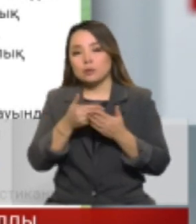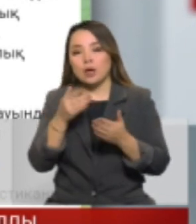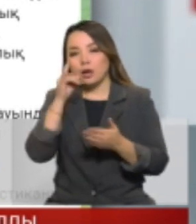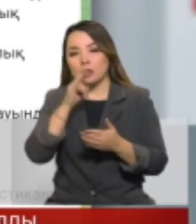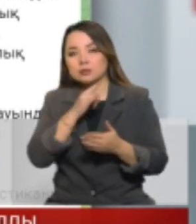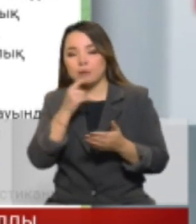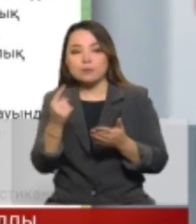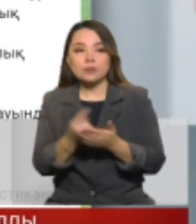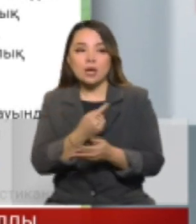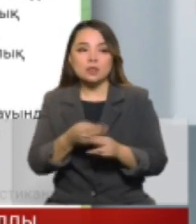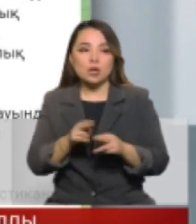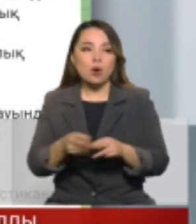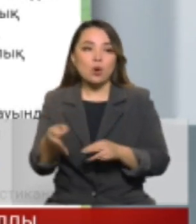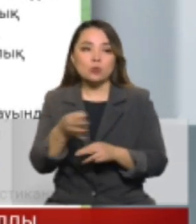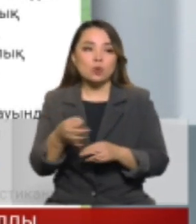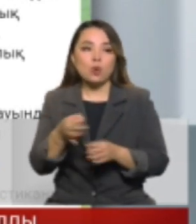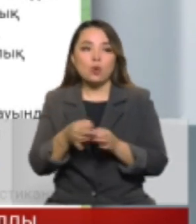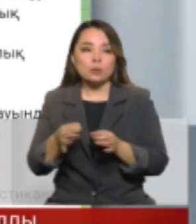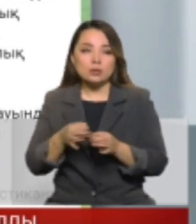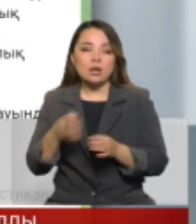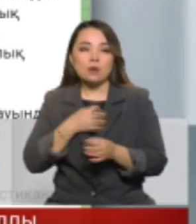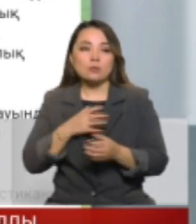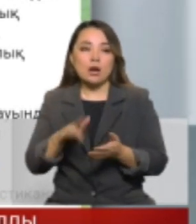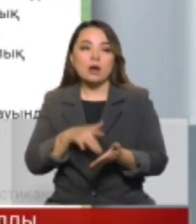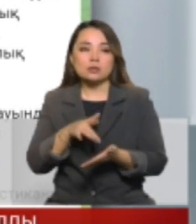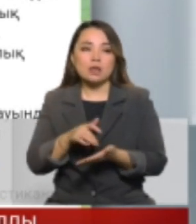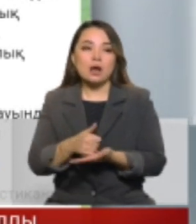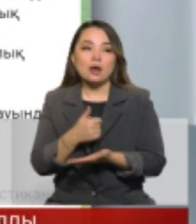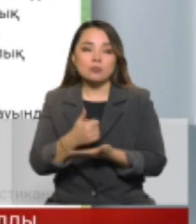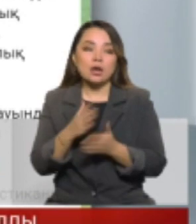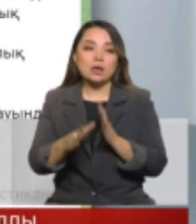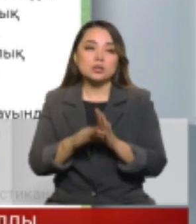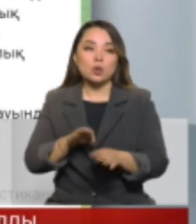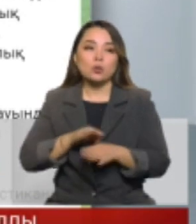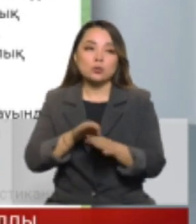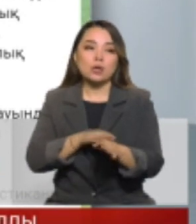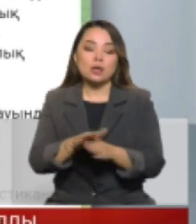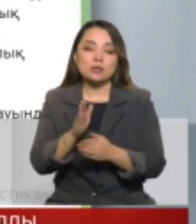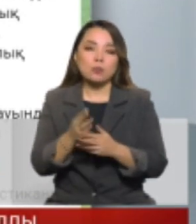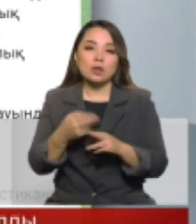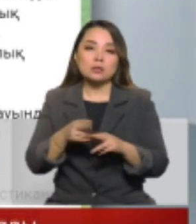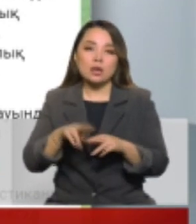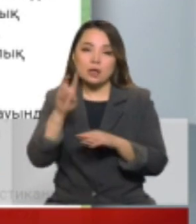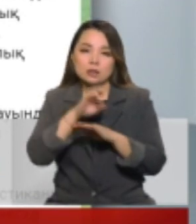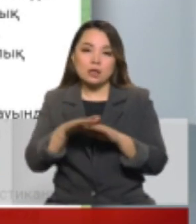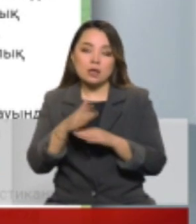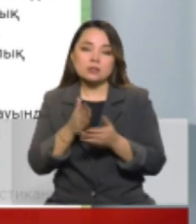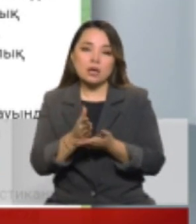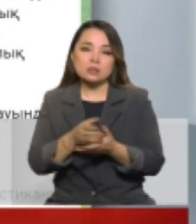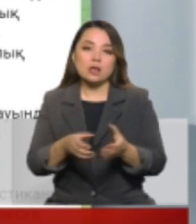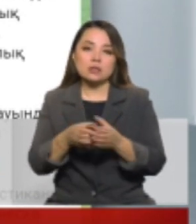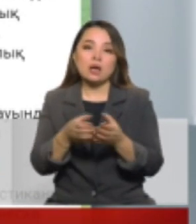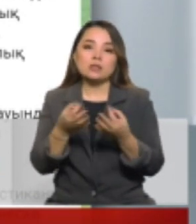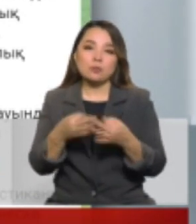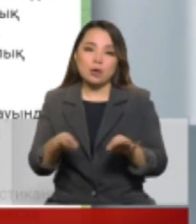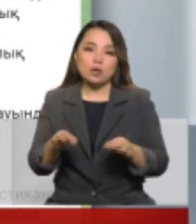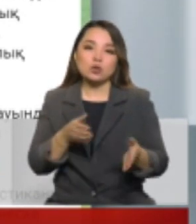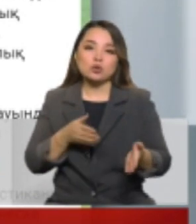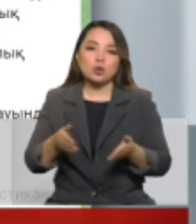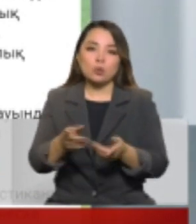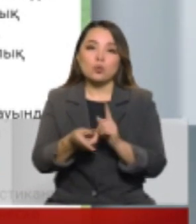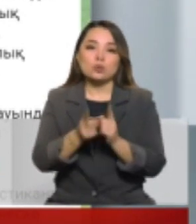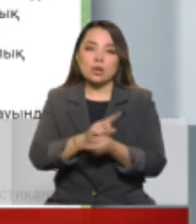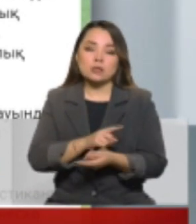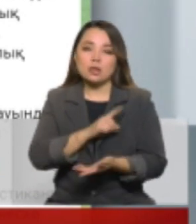Қазақстанда алғаш рет аудан және облыстық маңызы бар қала әкімдерінің сайлауы болды. Осылайша еліміздің саяси жүйесін демократиялық жолмен